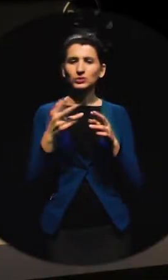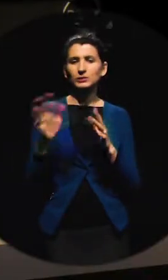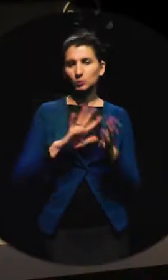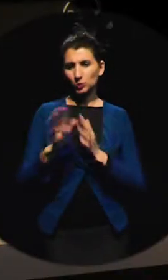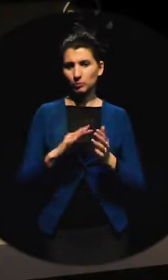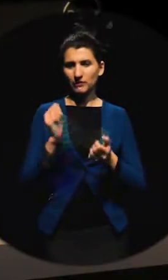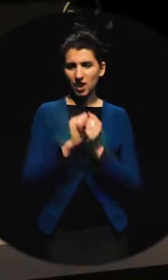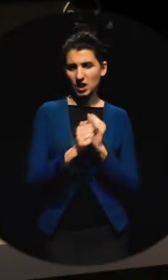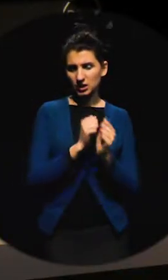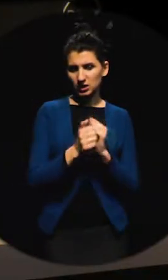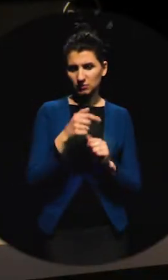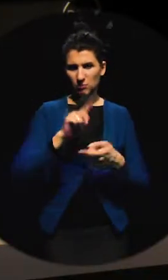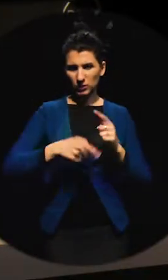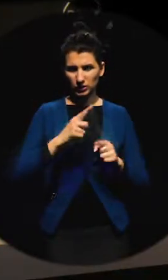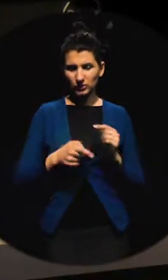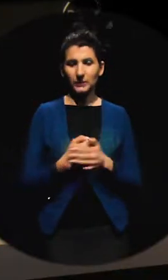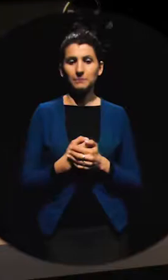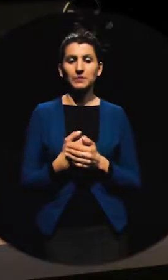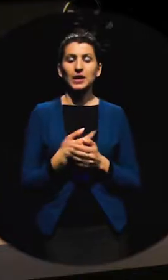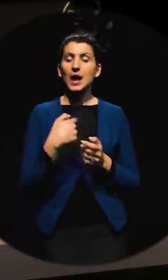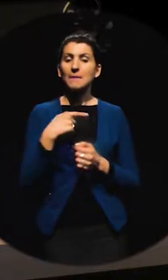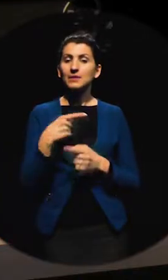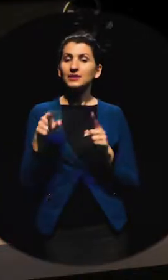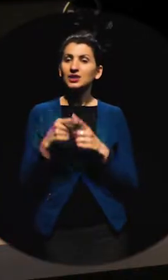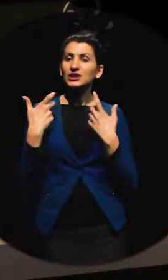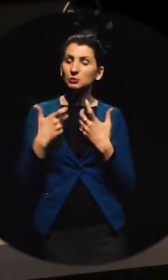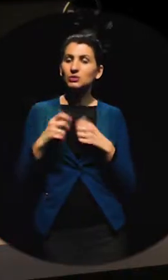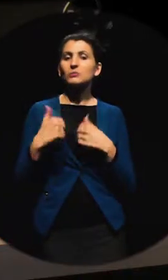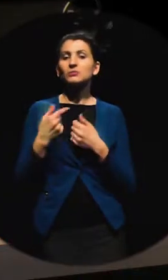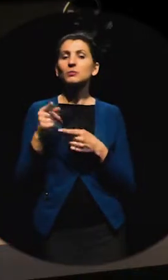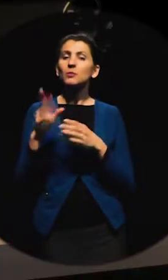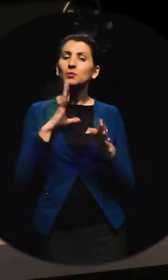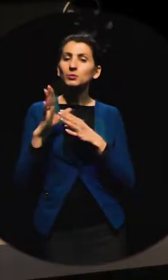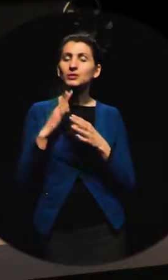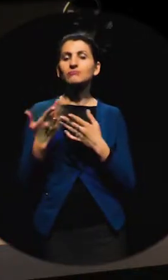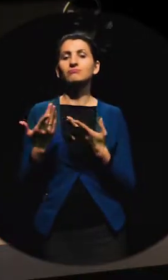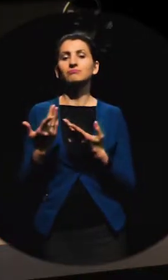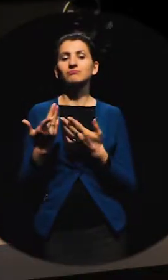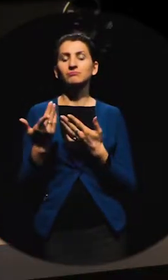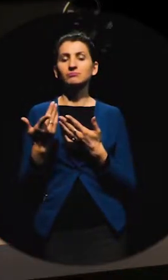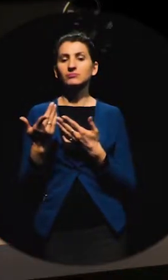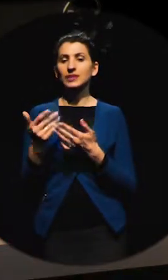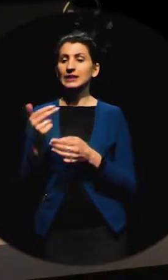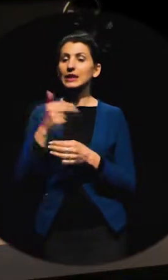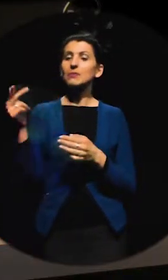oporu o charakterze politycznym, ale też chciałybyśmy, żeby one utworzyły swego rodzaju taki kontekst dla tego, co